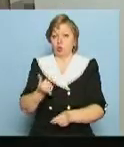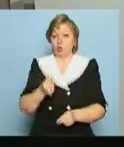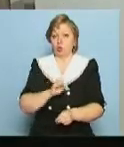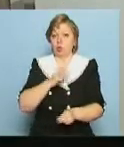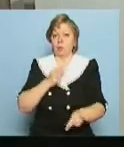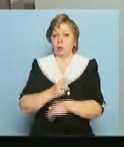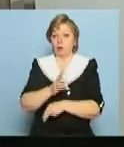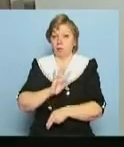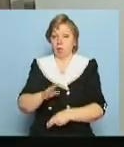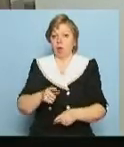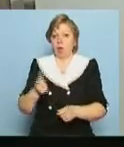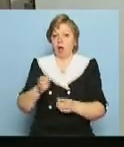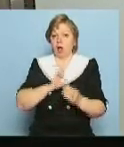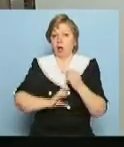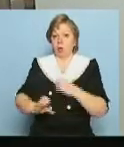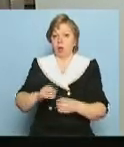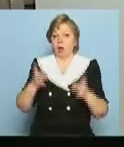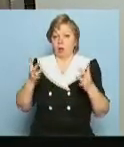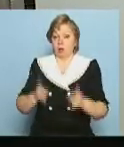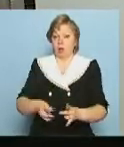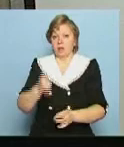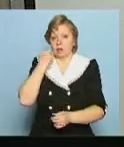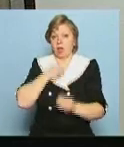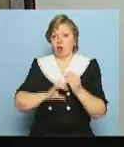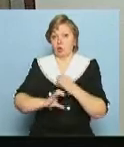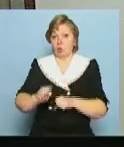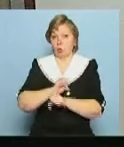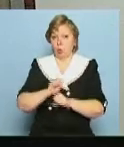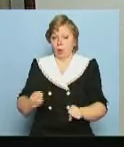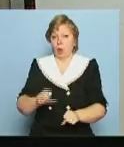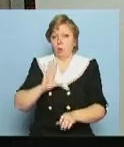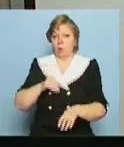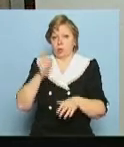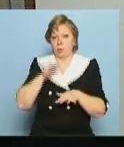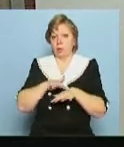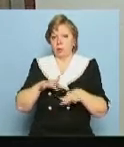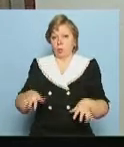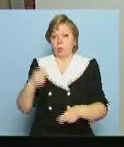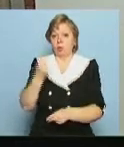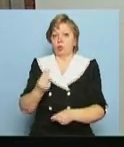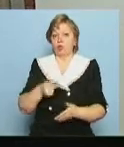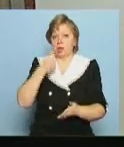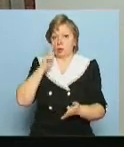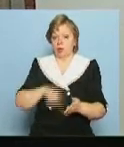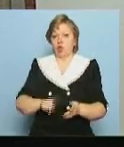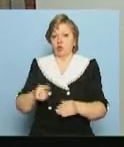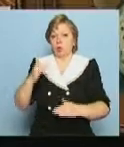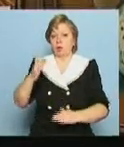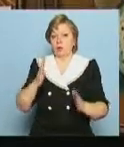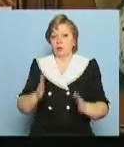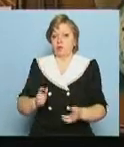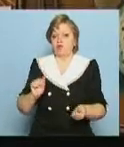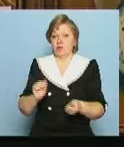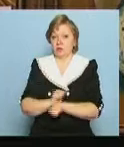На днях здесь в очередной раз не выдержали старые трубы. После потопа художники до последнего надеялись, что картины высохнут и не деформируются.